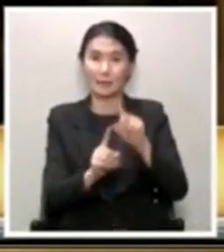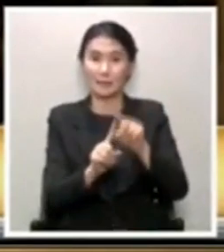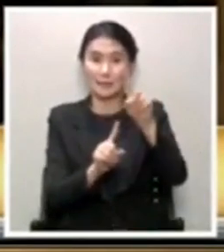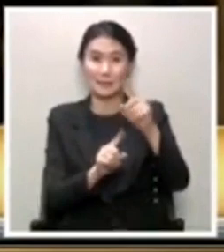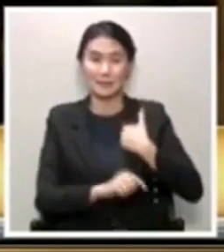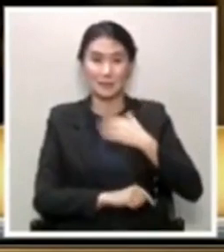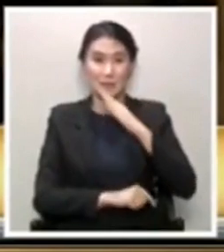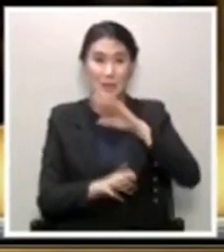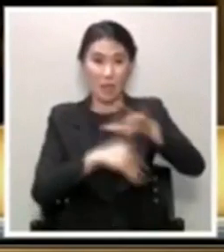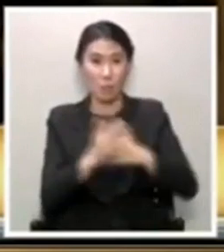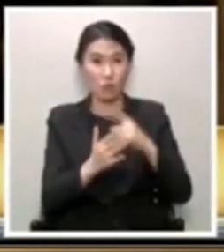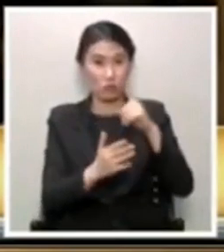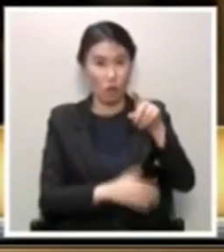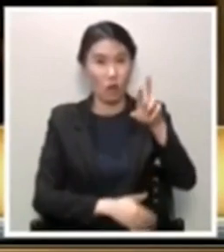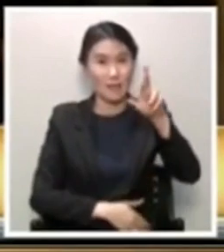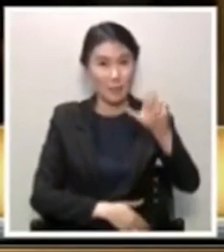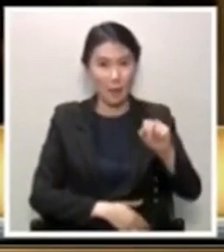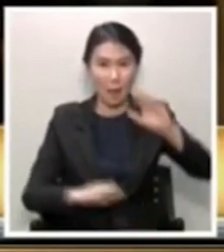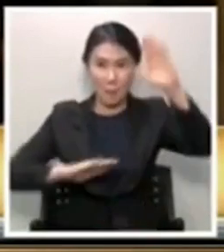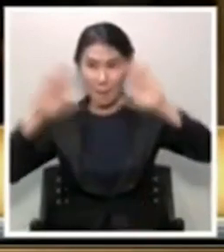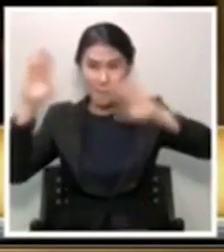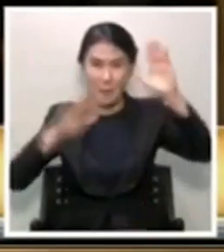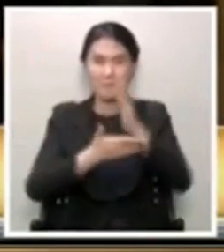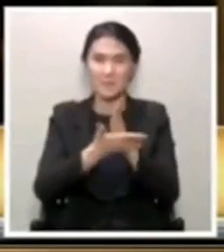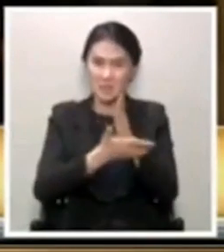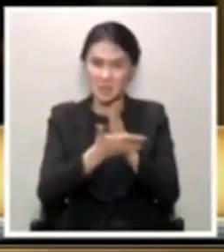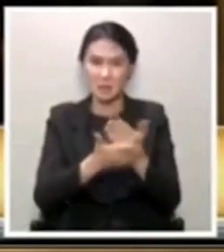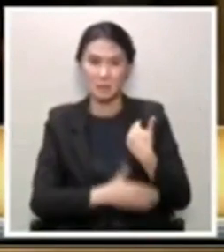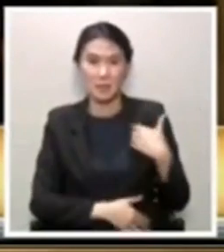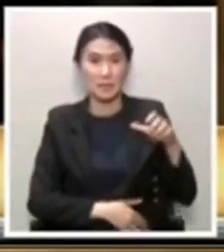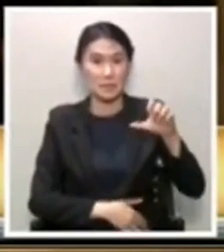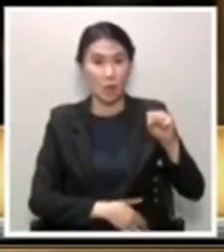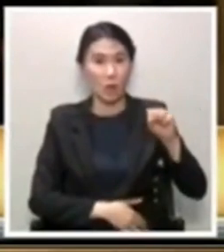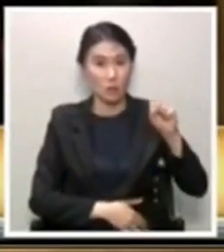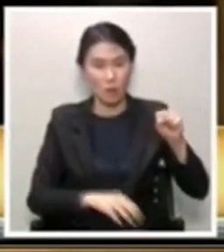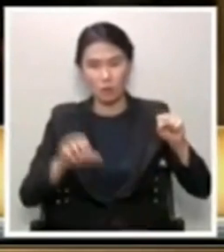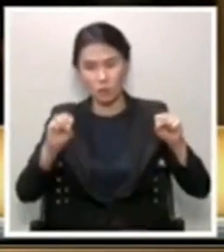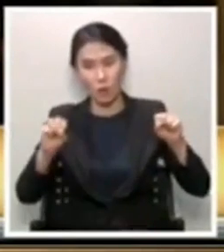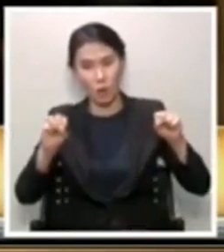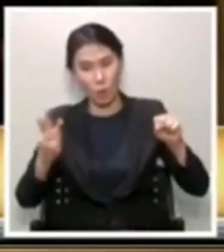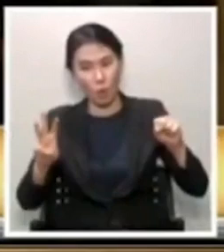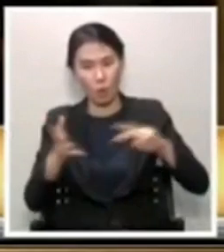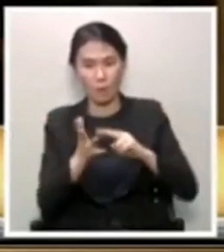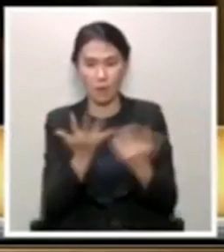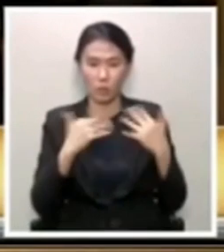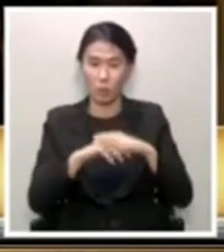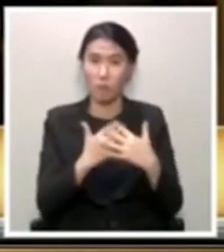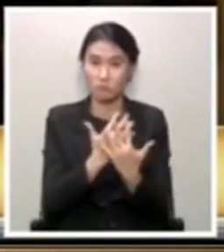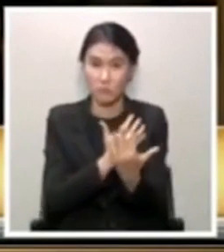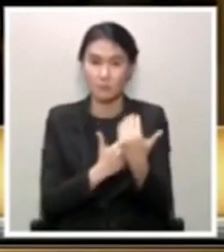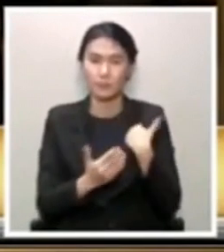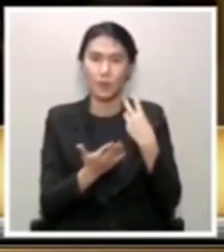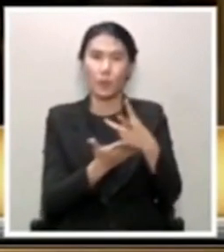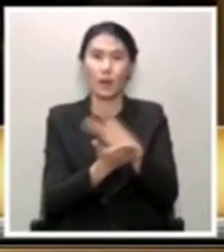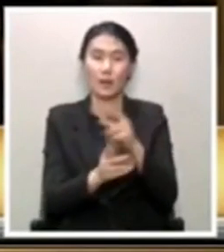ท่านต้องได้เสียงกึ่ง1ของรัฐสภาพร้อมๆกับมีสมาชิกวุฒิสภามาช่วยท่านอีก1ใน3หรือ80กว่าคนในวาระที่